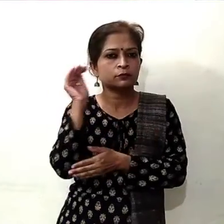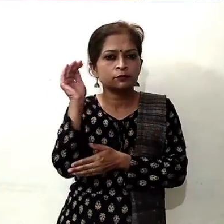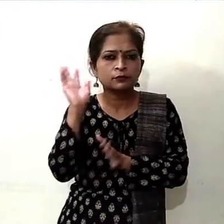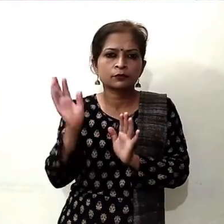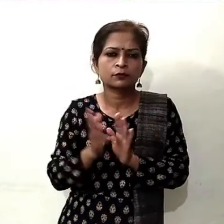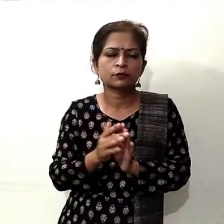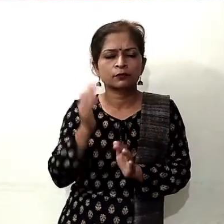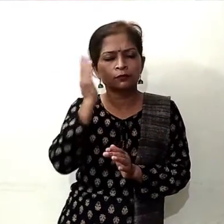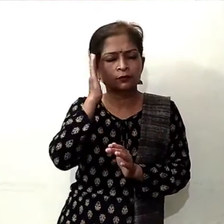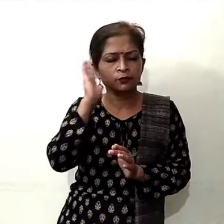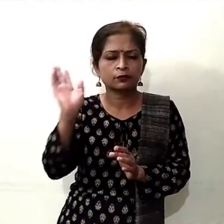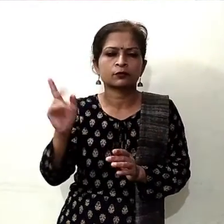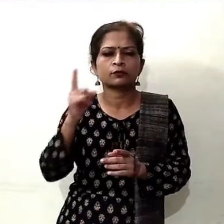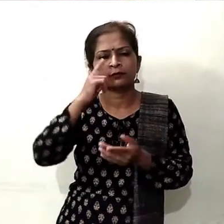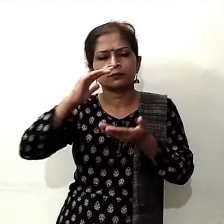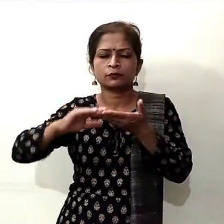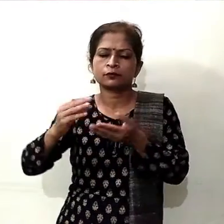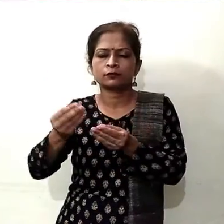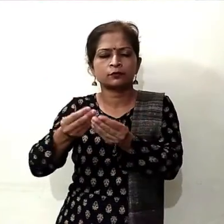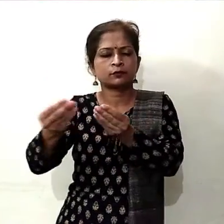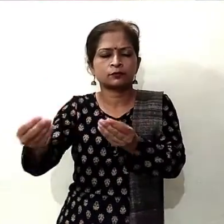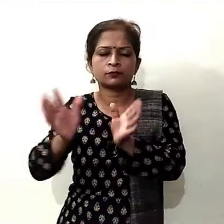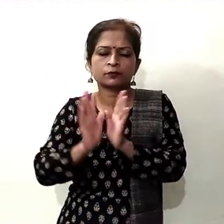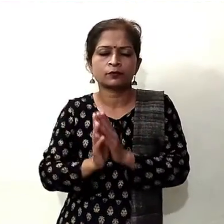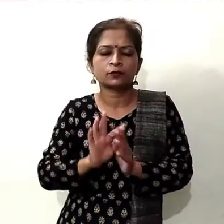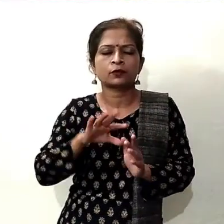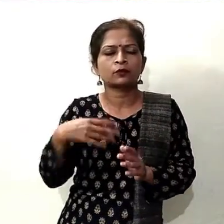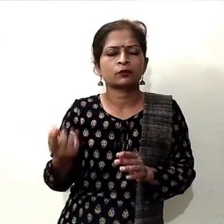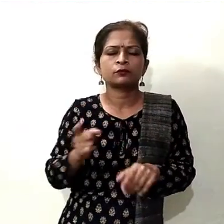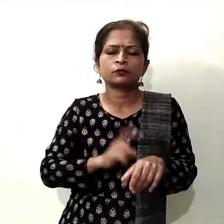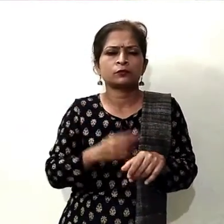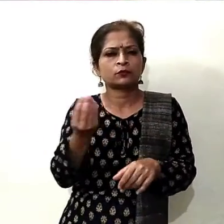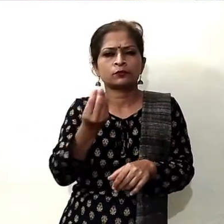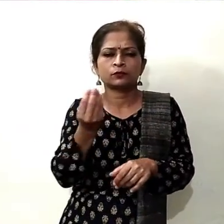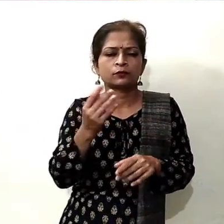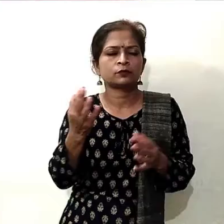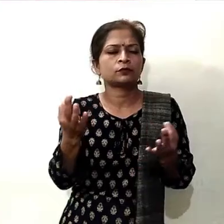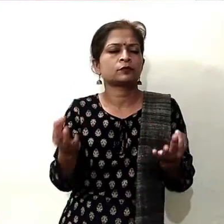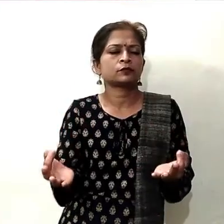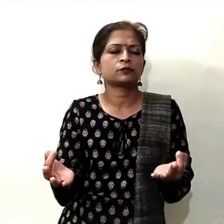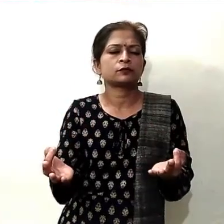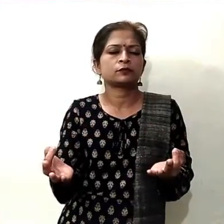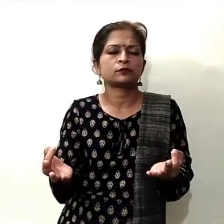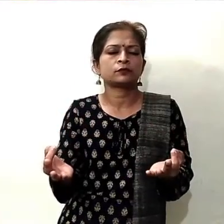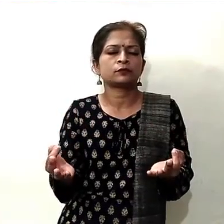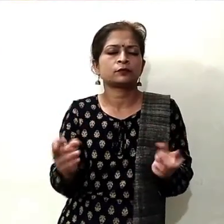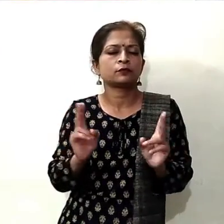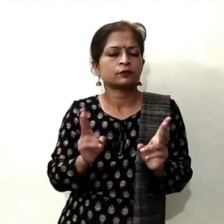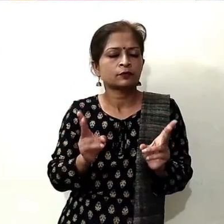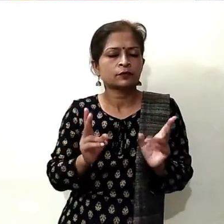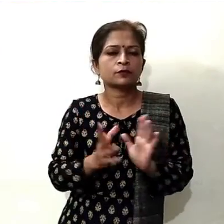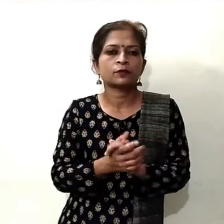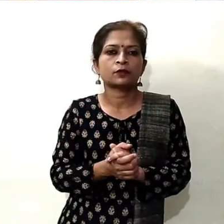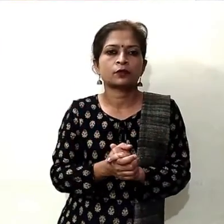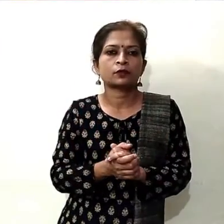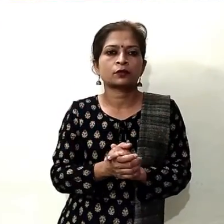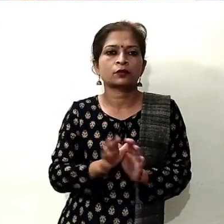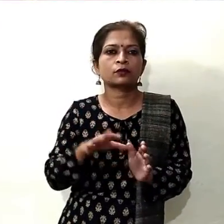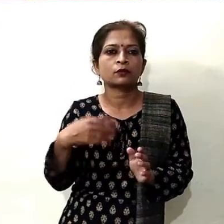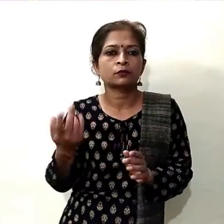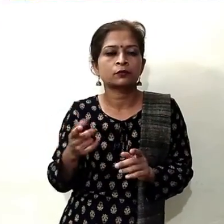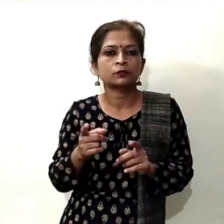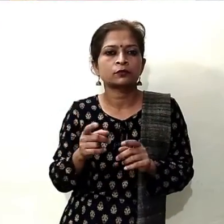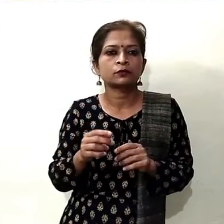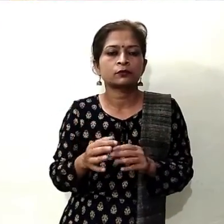तो पाए कि हम माँ पार्वती हैं, लेकिन थोड़ी देर के लिए शांत बैठे रहे। शांत जब बैठे रहे तो बोलते हैं ना कि धगत